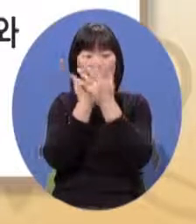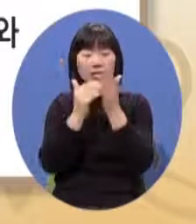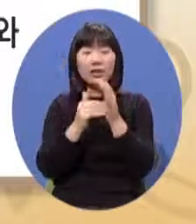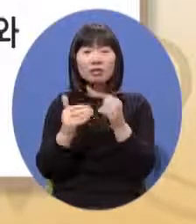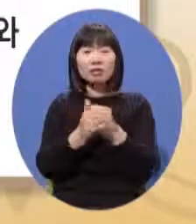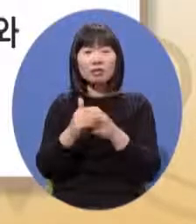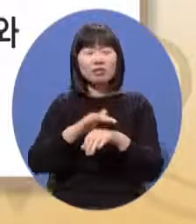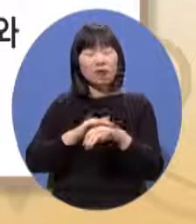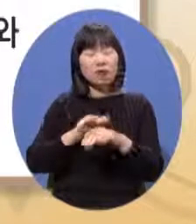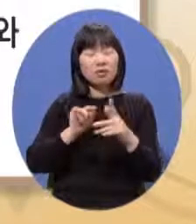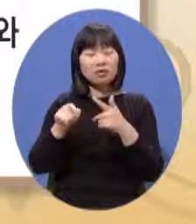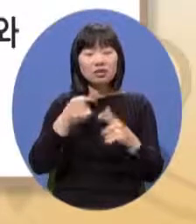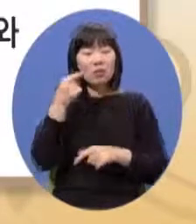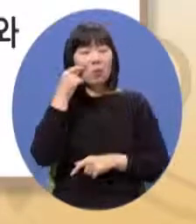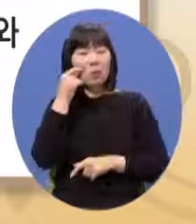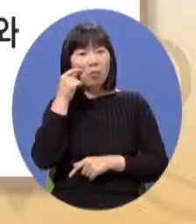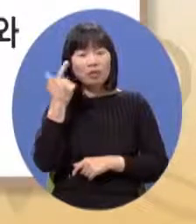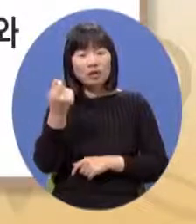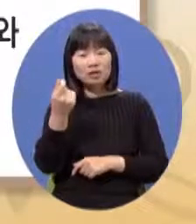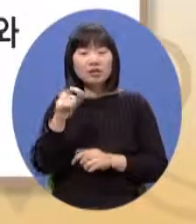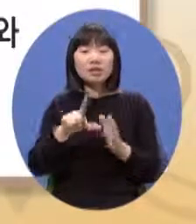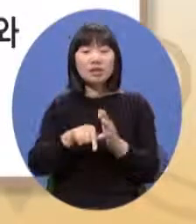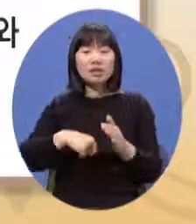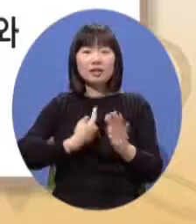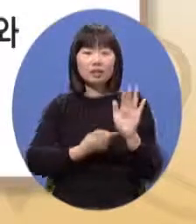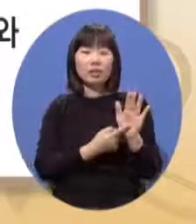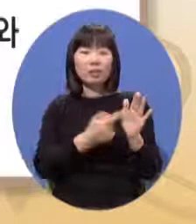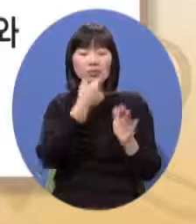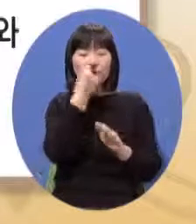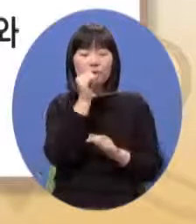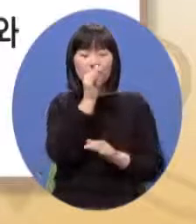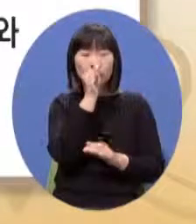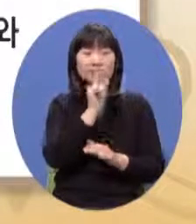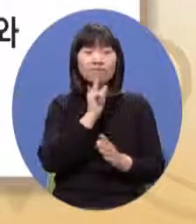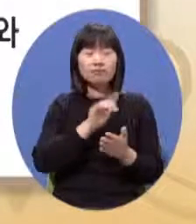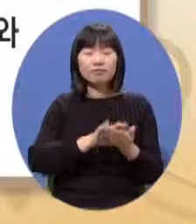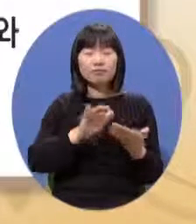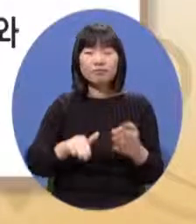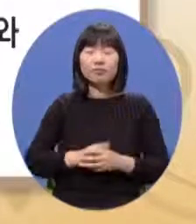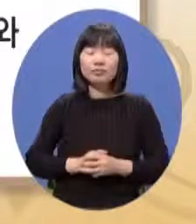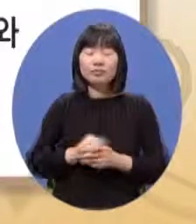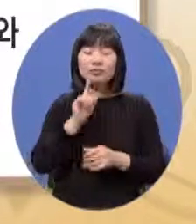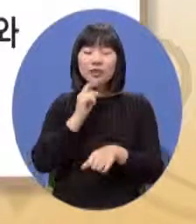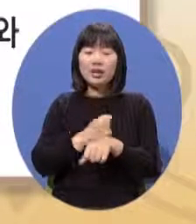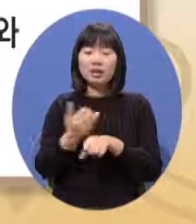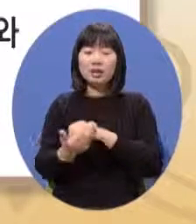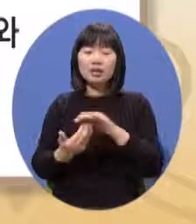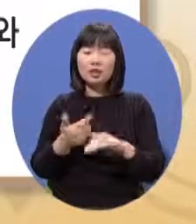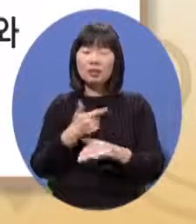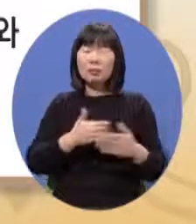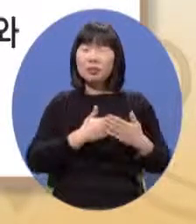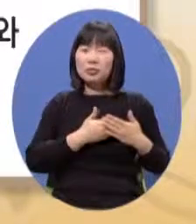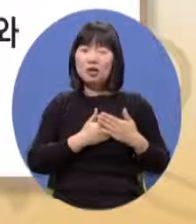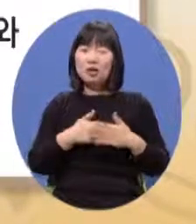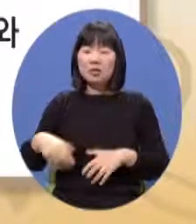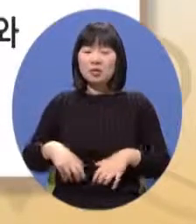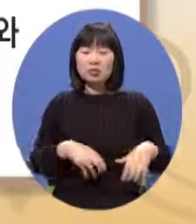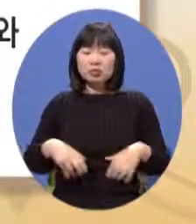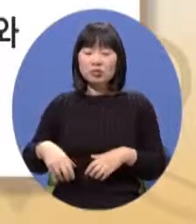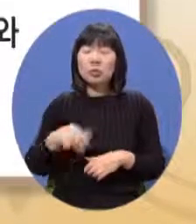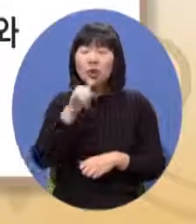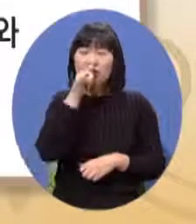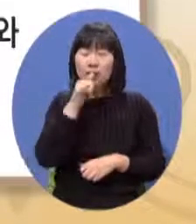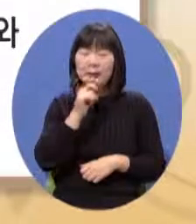좀 잘 못 알아듣겠다 할 때도 자기 표현 부족하다라고 생각하셔야 되고요. 말하기 전에 너무 긴장하면서